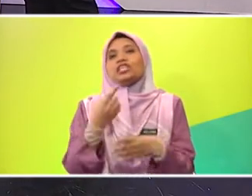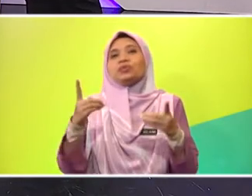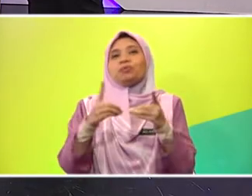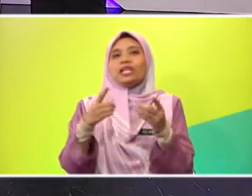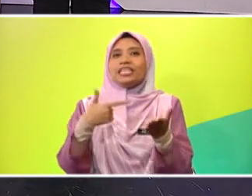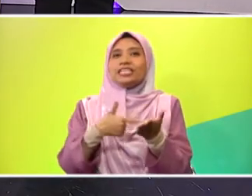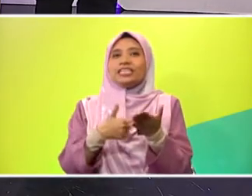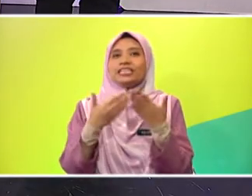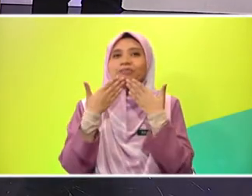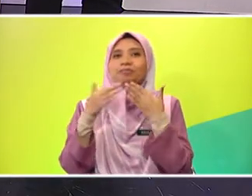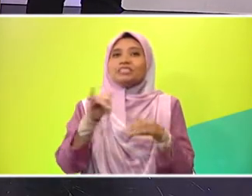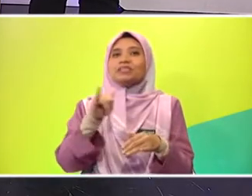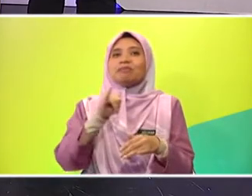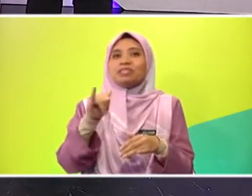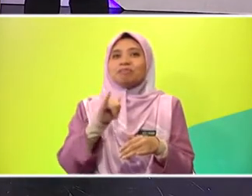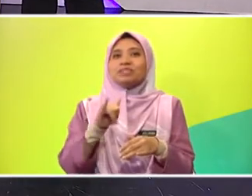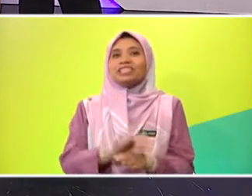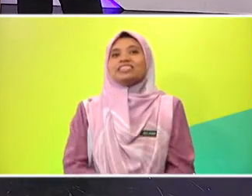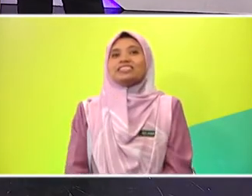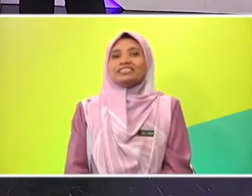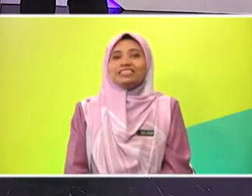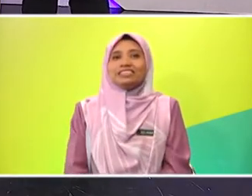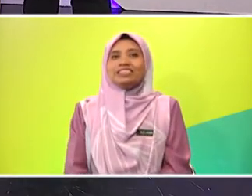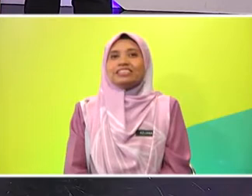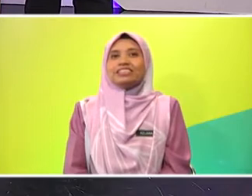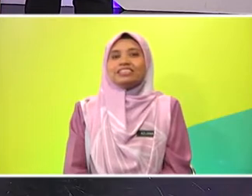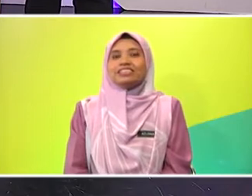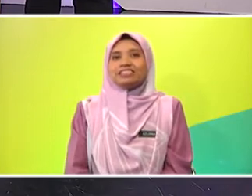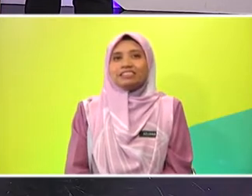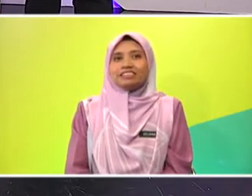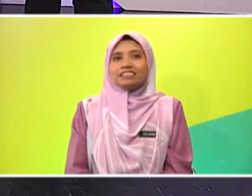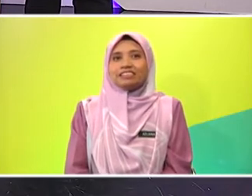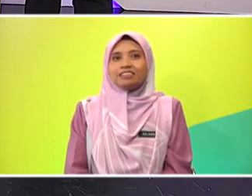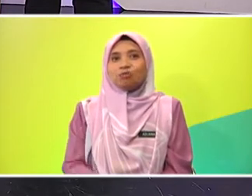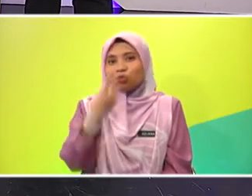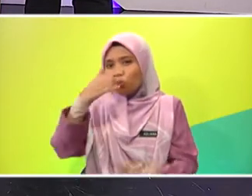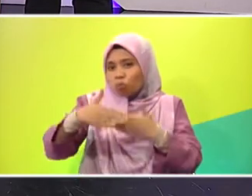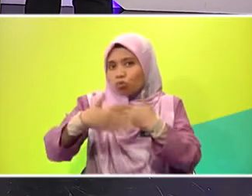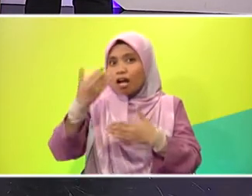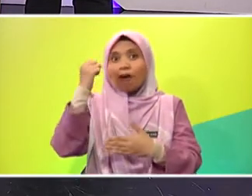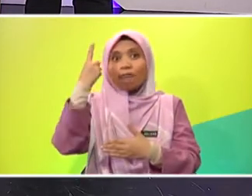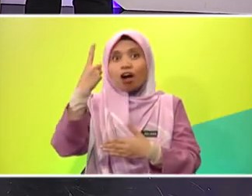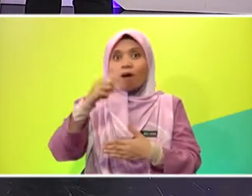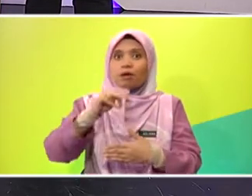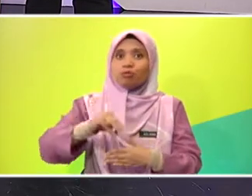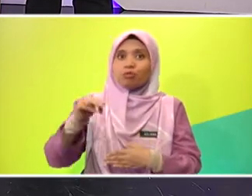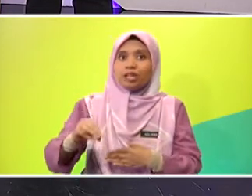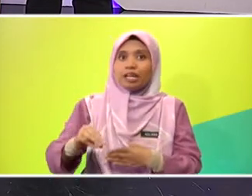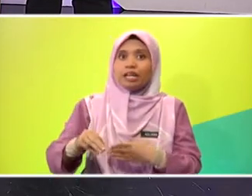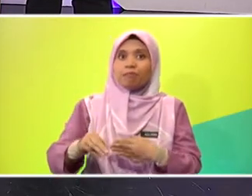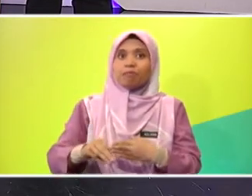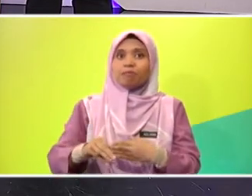kepada cek gua Zaina yang sudi menjadi guru bahasa isyarat kita pada hari ini bagi memudahkan pemahaman murid-murid